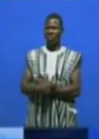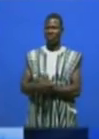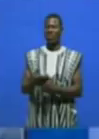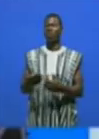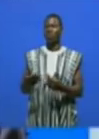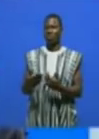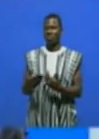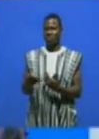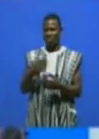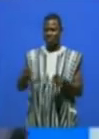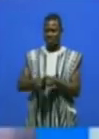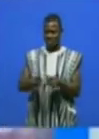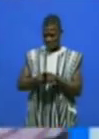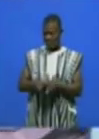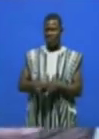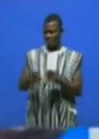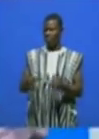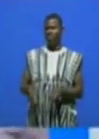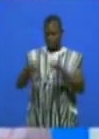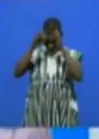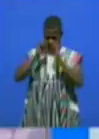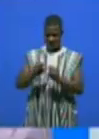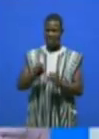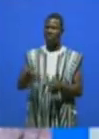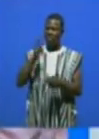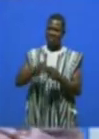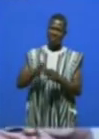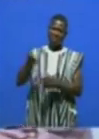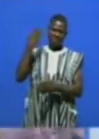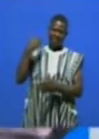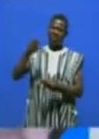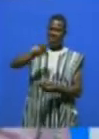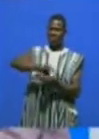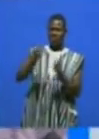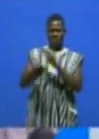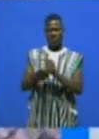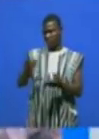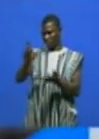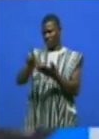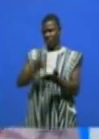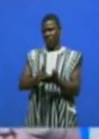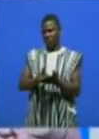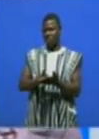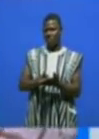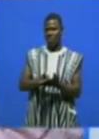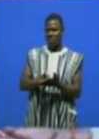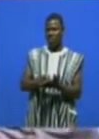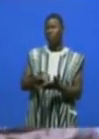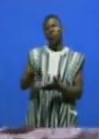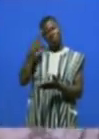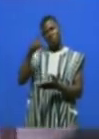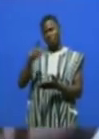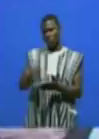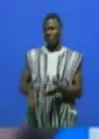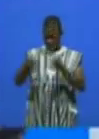conseillers été menée avant la modification de cette loi il était même pour siéger à la chambre de jugement maintenant que